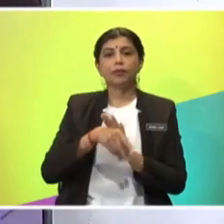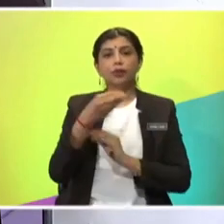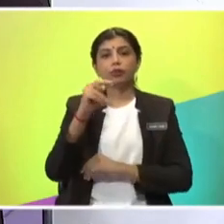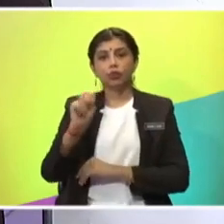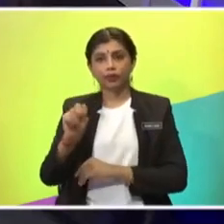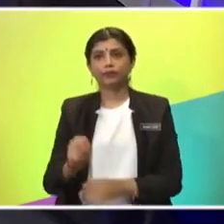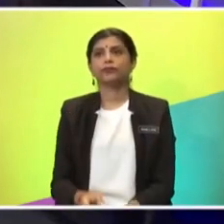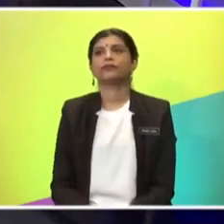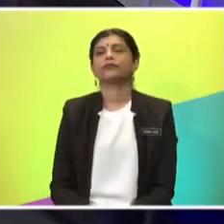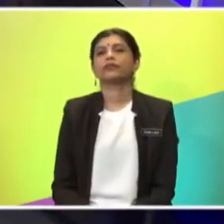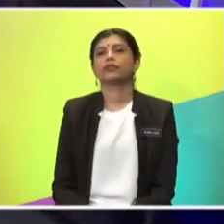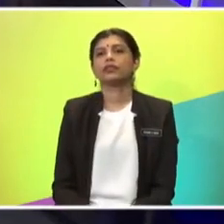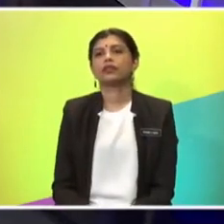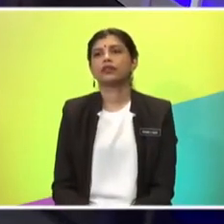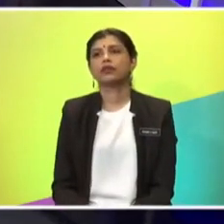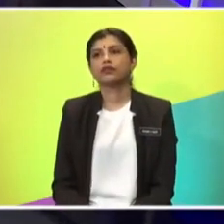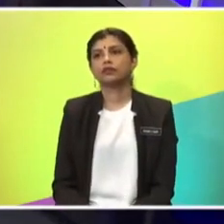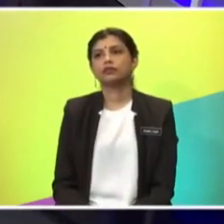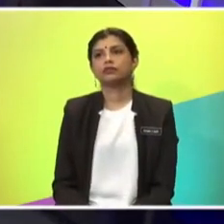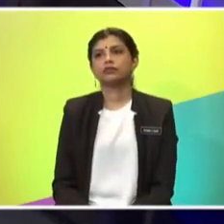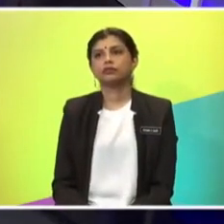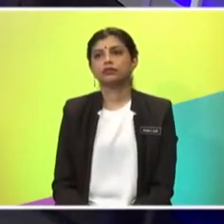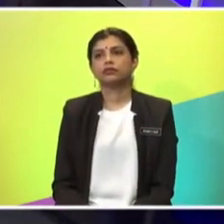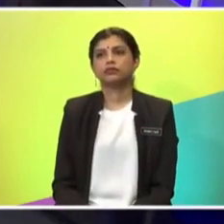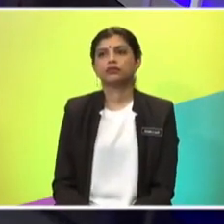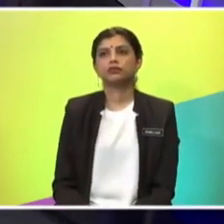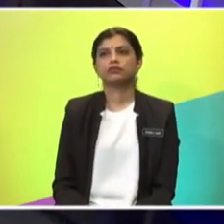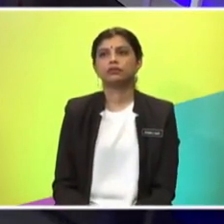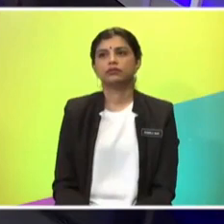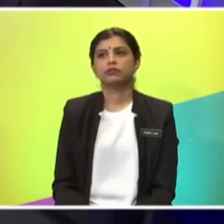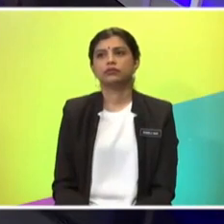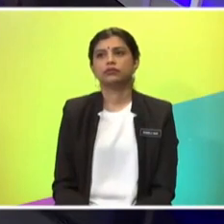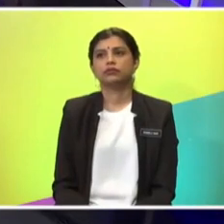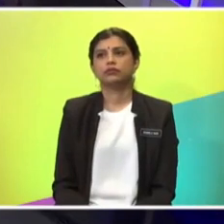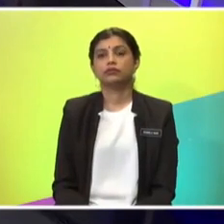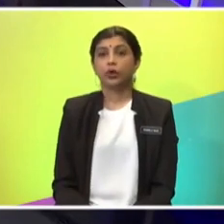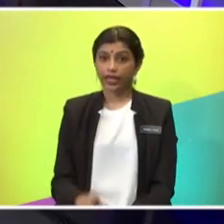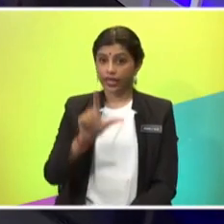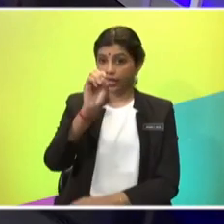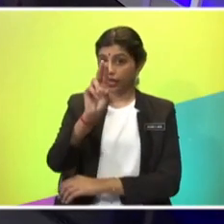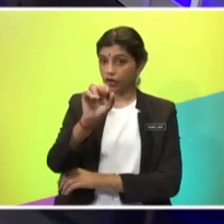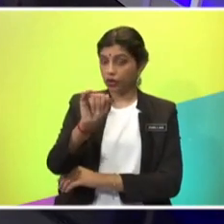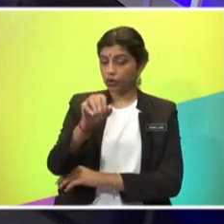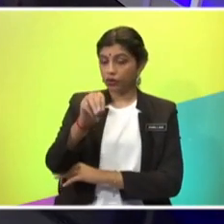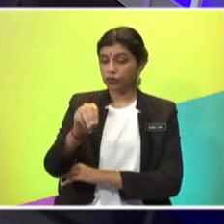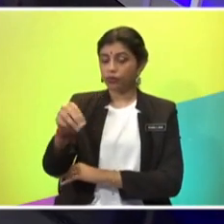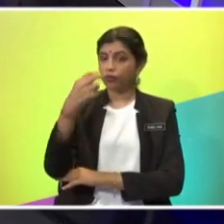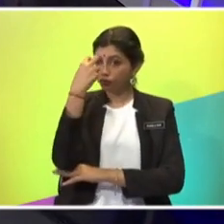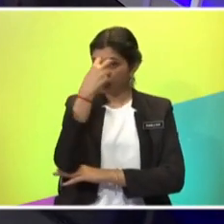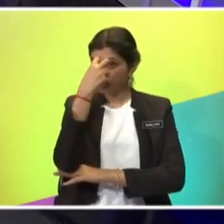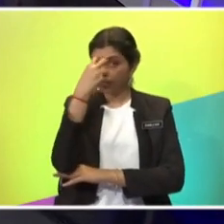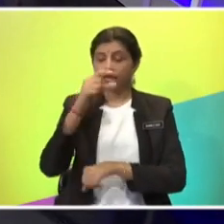Louis. Untuk Louis, Louis dia akan belajar menggunakan mesin braille dan juga kertas